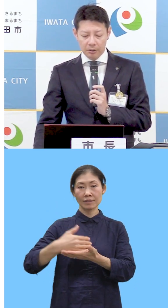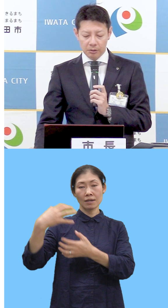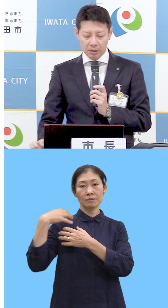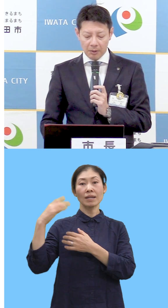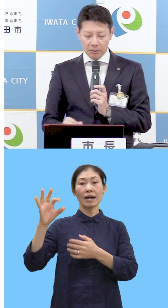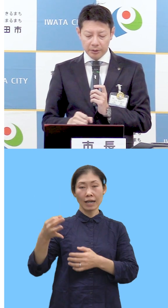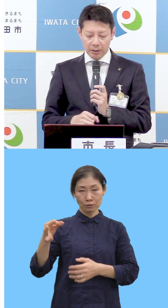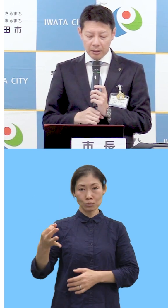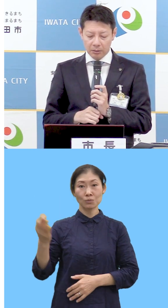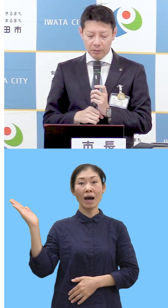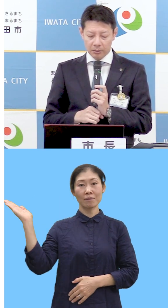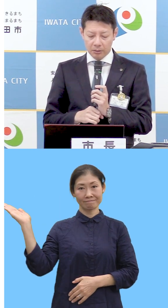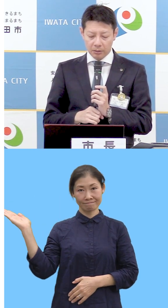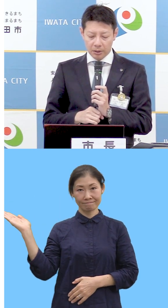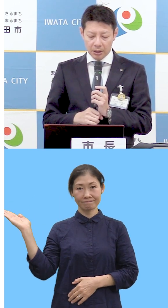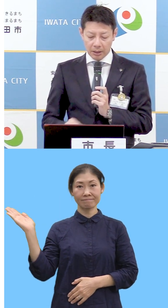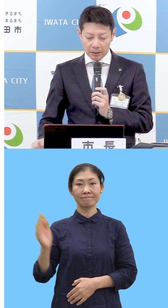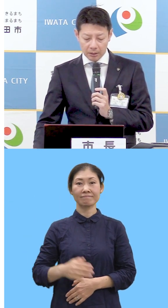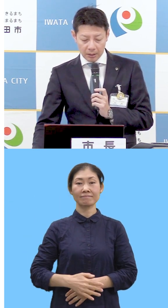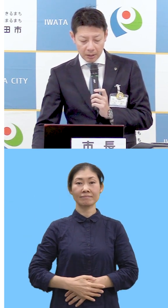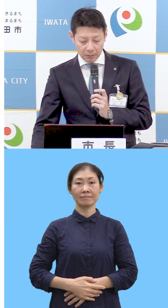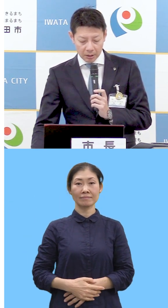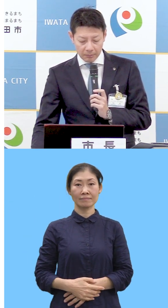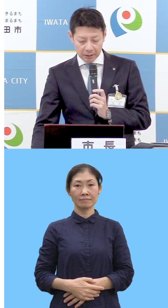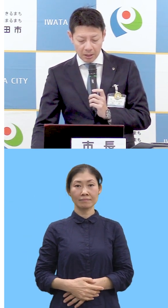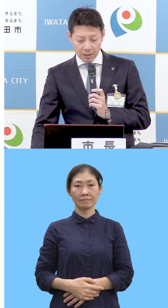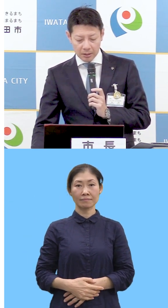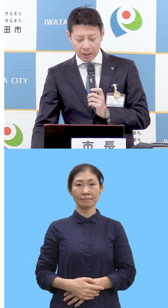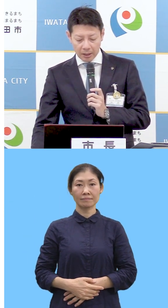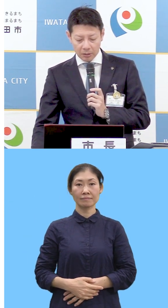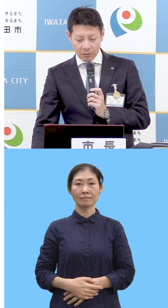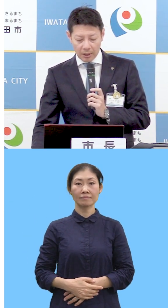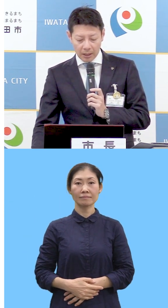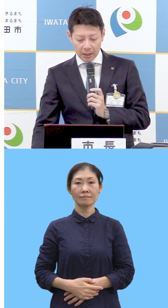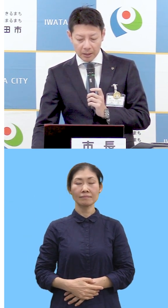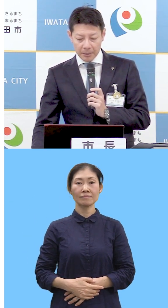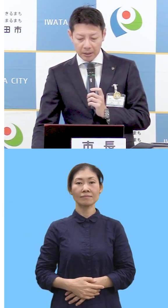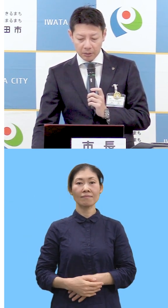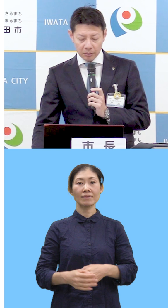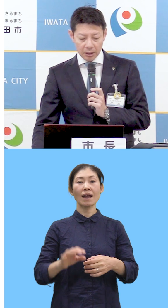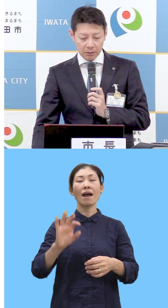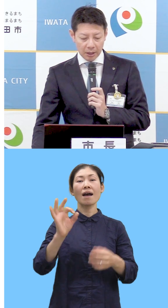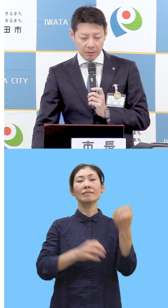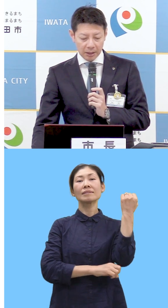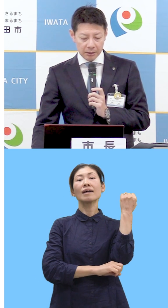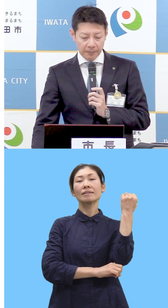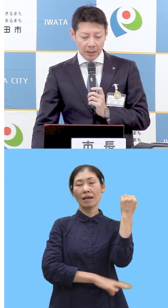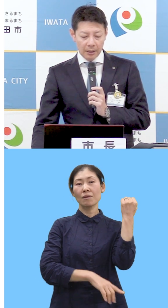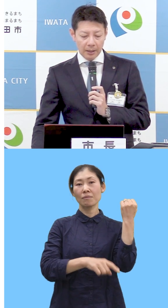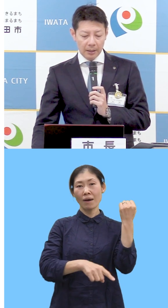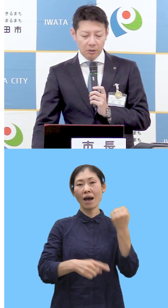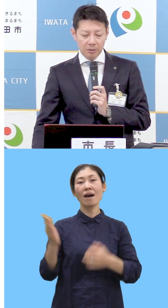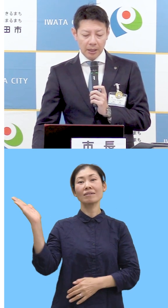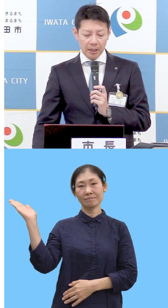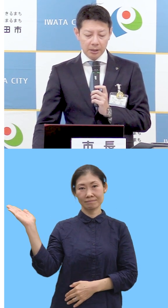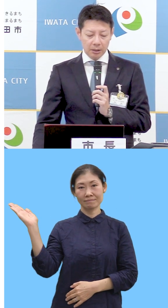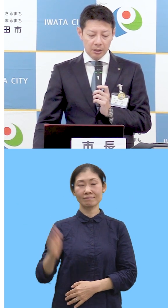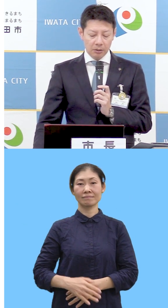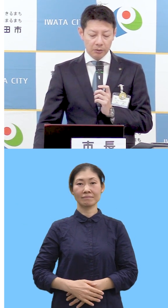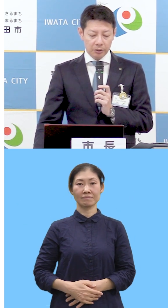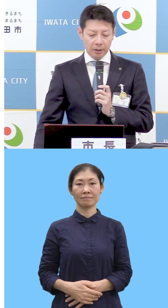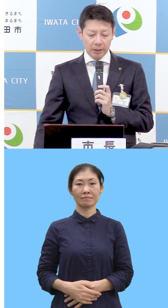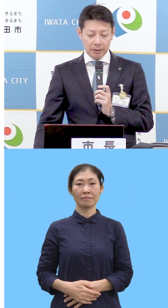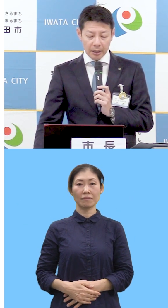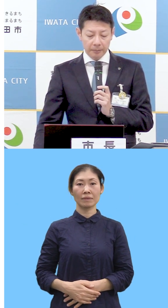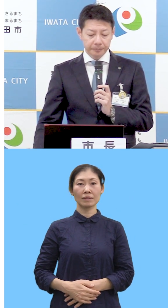億8719万5000円ということになっております。財源等は明記の通りでございます。主な新